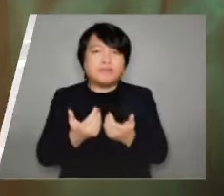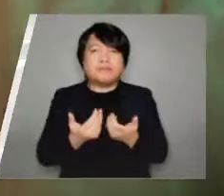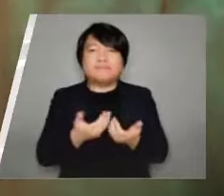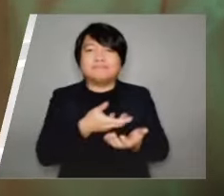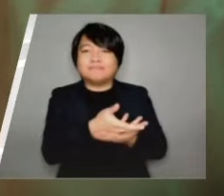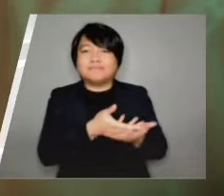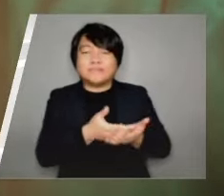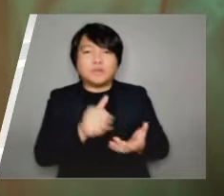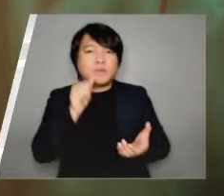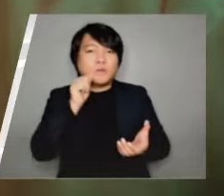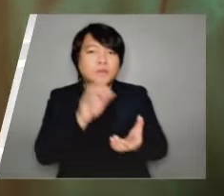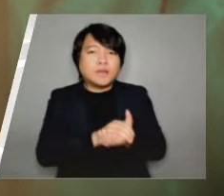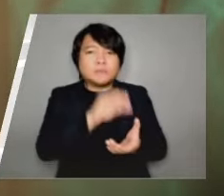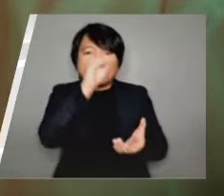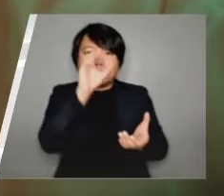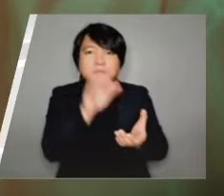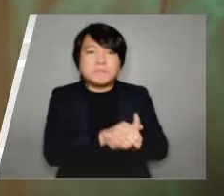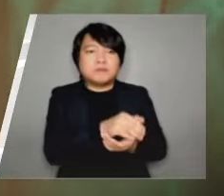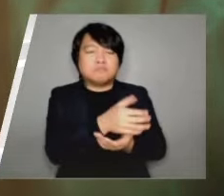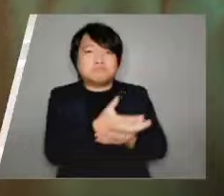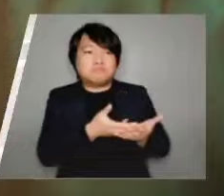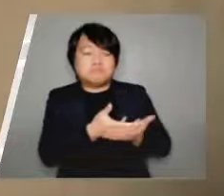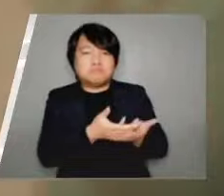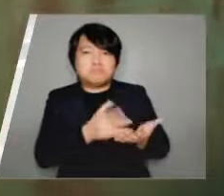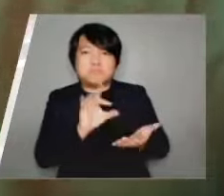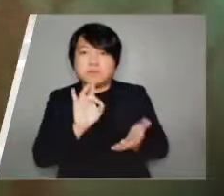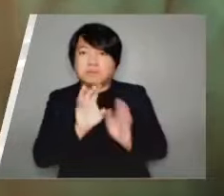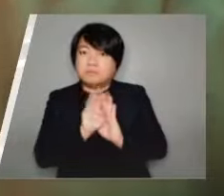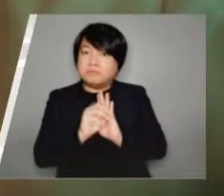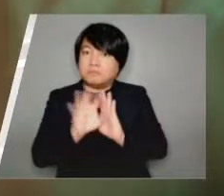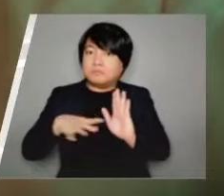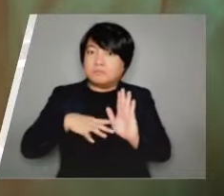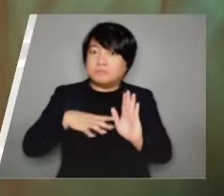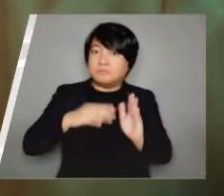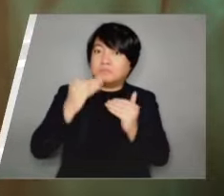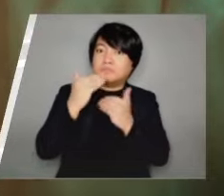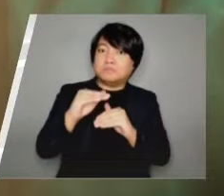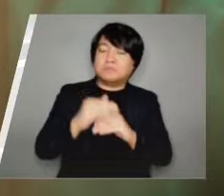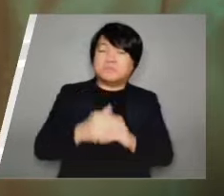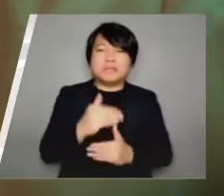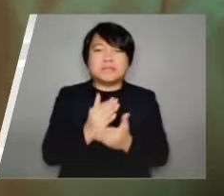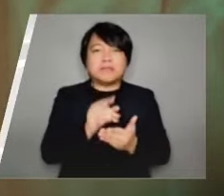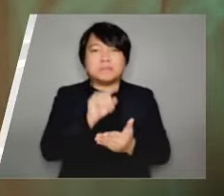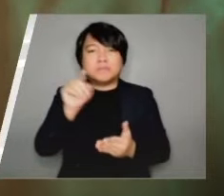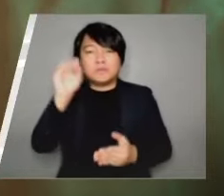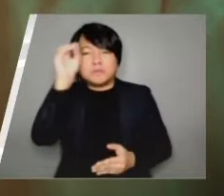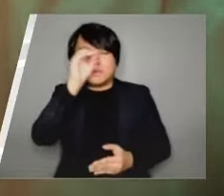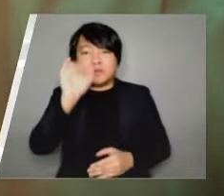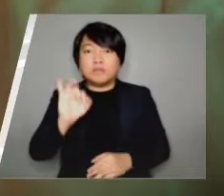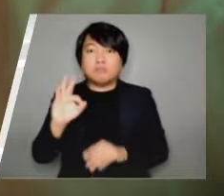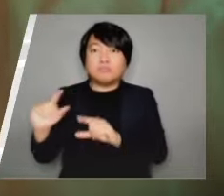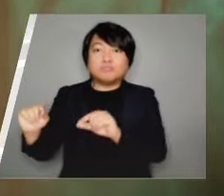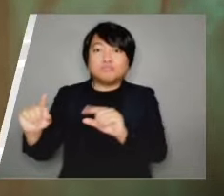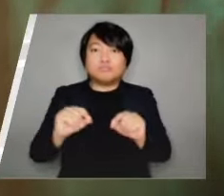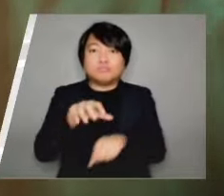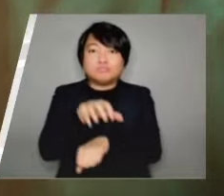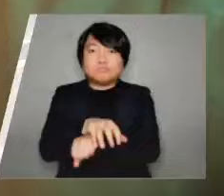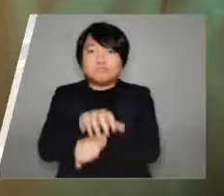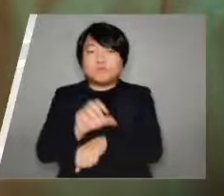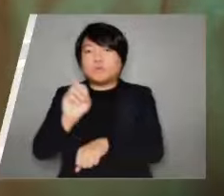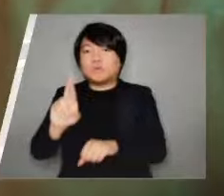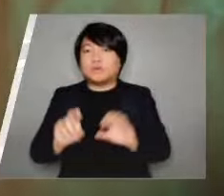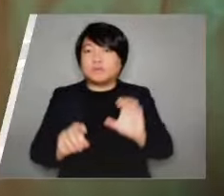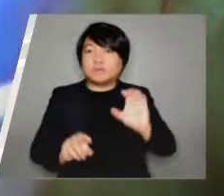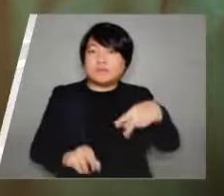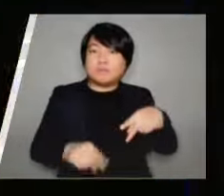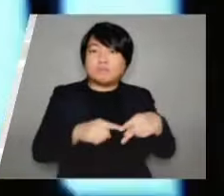minamahal. Payag ka raw ba sa 8 minuto lang? Pag-question ng isa, bakit kapag chismisan at paggamit ng cellphone, hindi naman inaantok